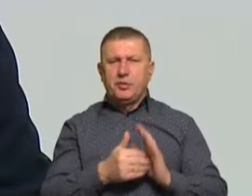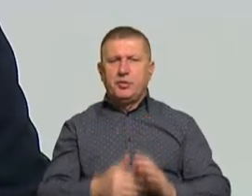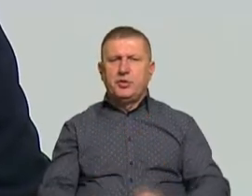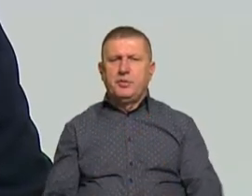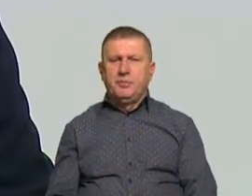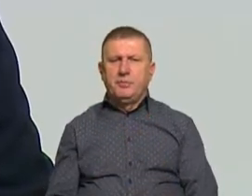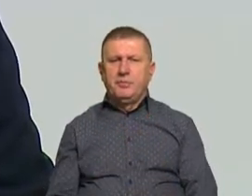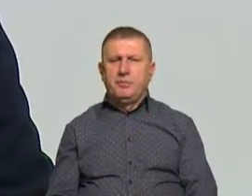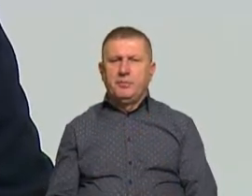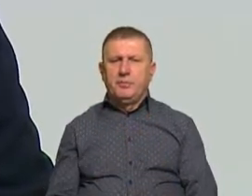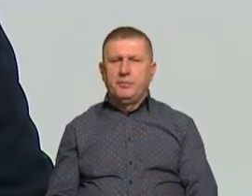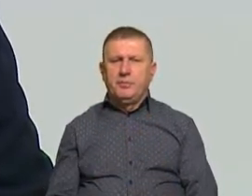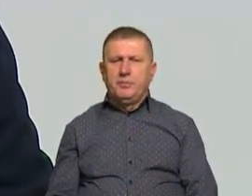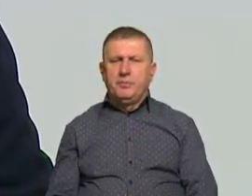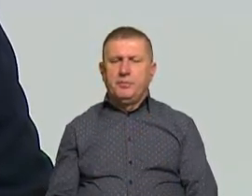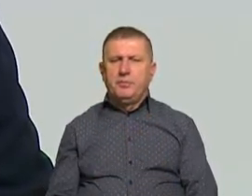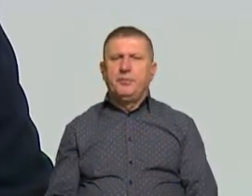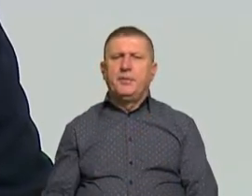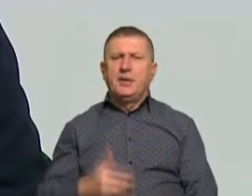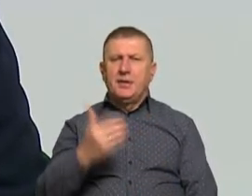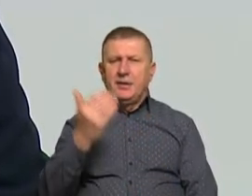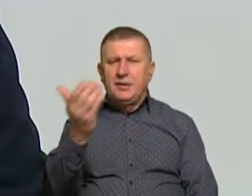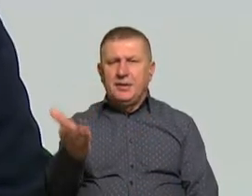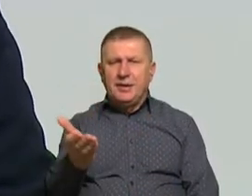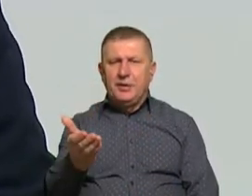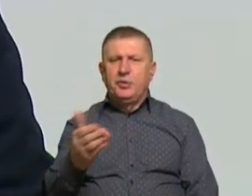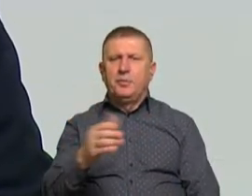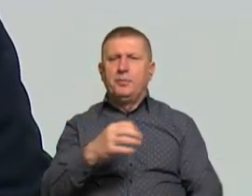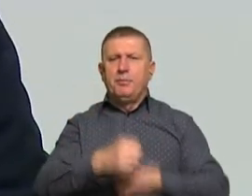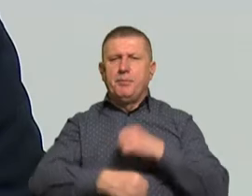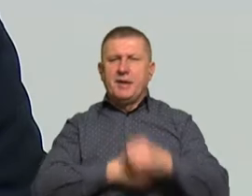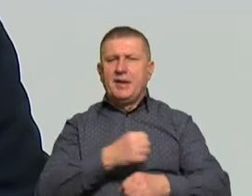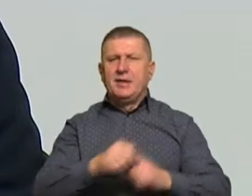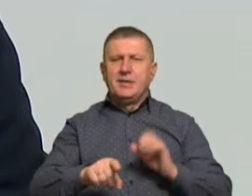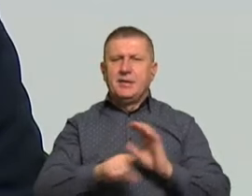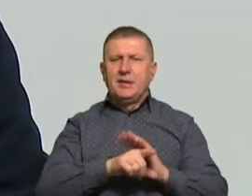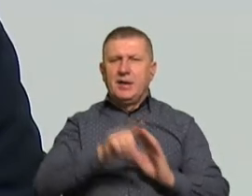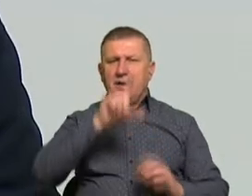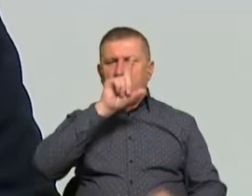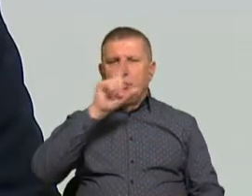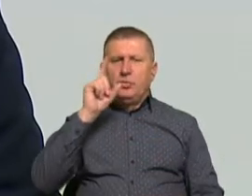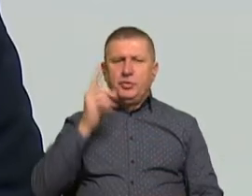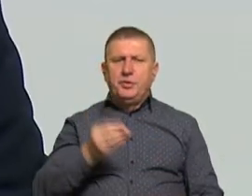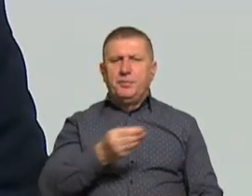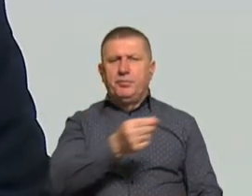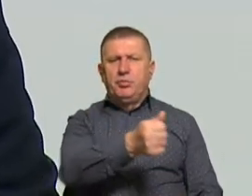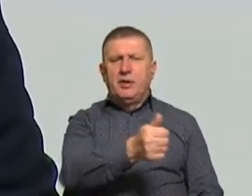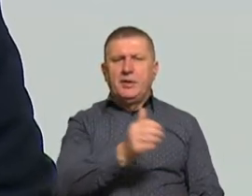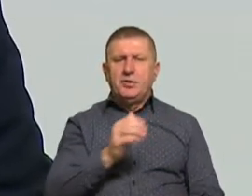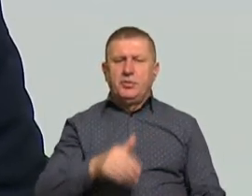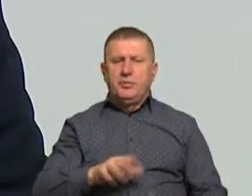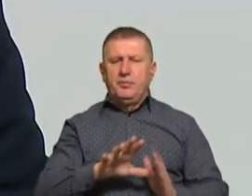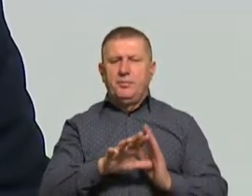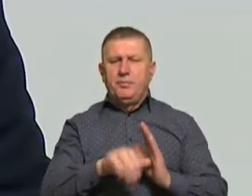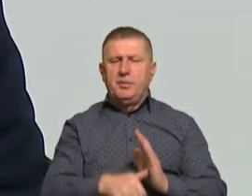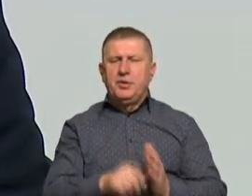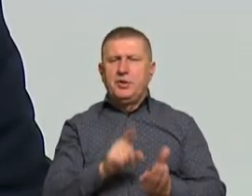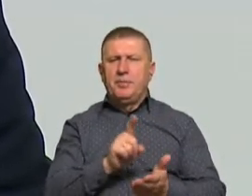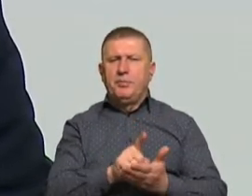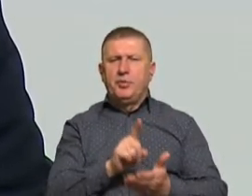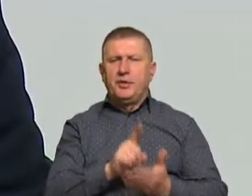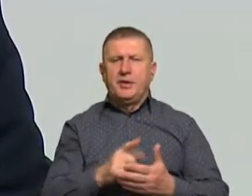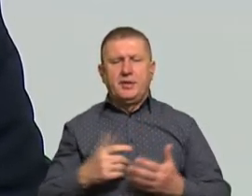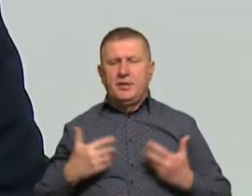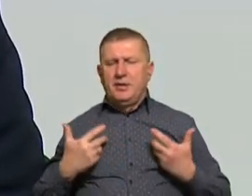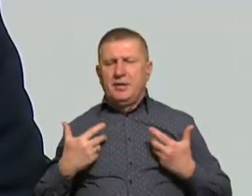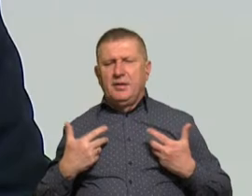Deweloperzy dają zatrudnienie ludziom, no płacą w mieście podatki, także z tą działalnością nie